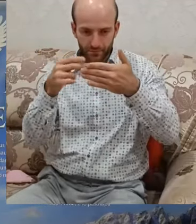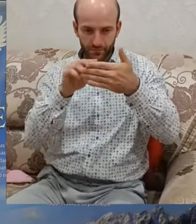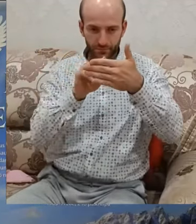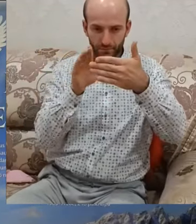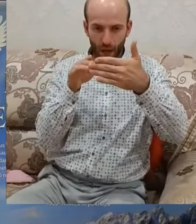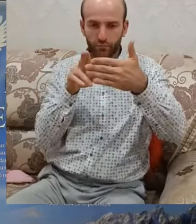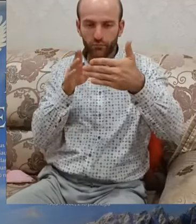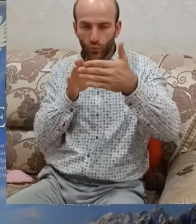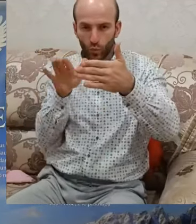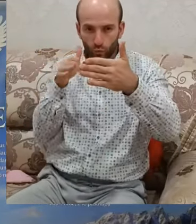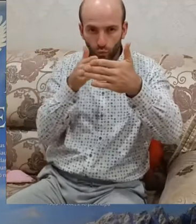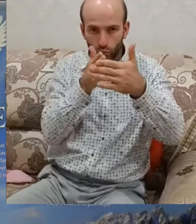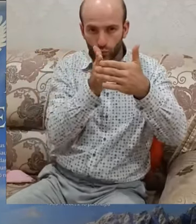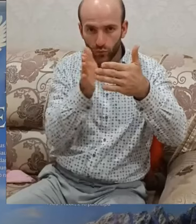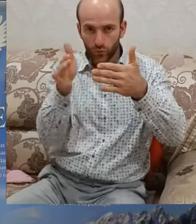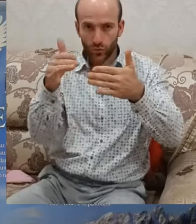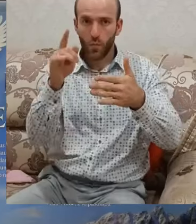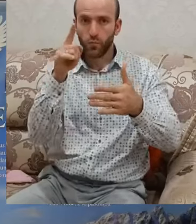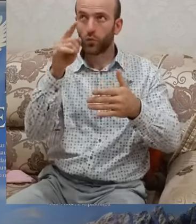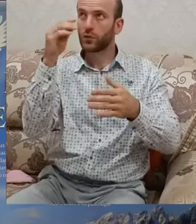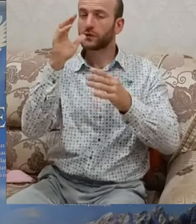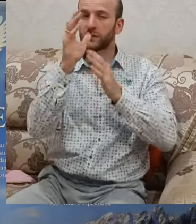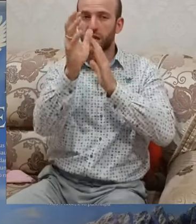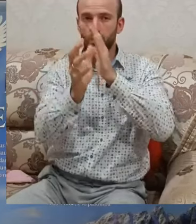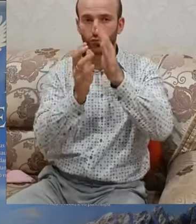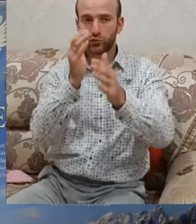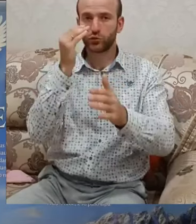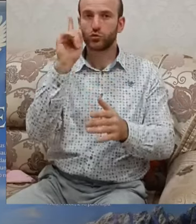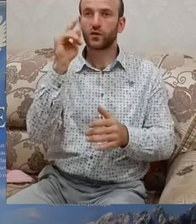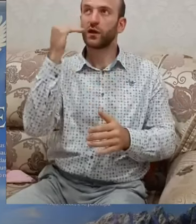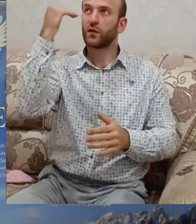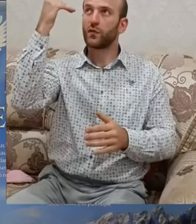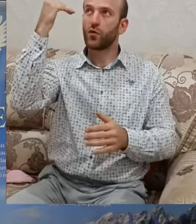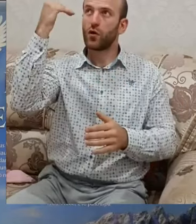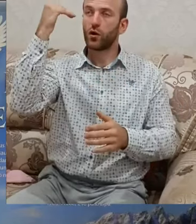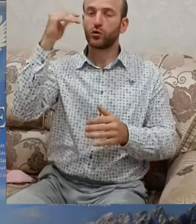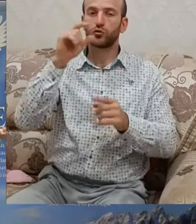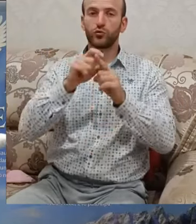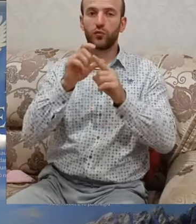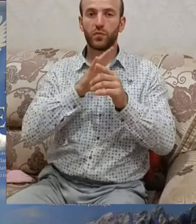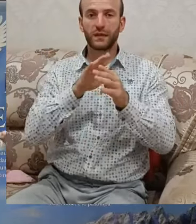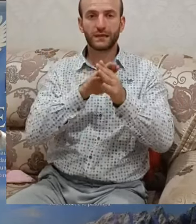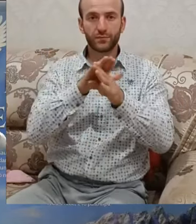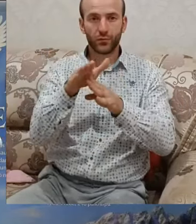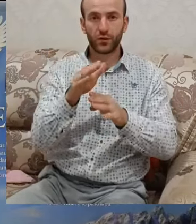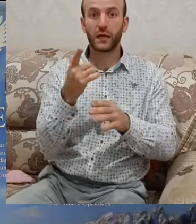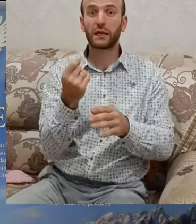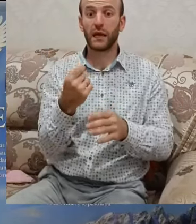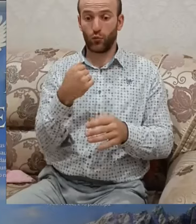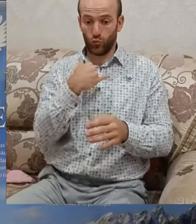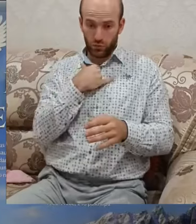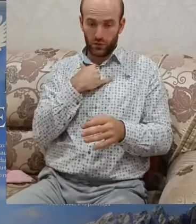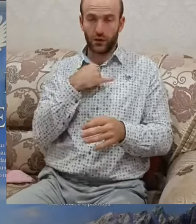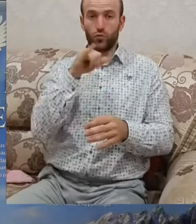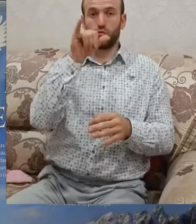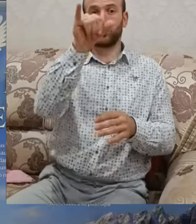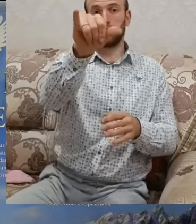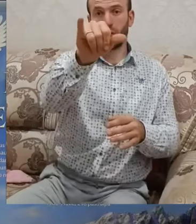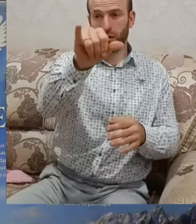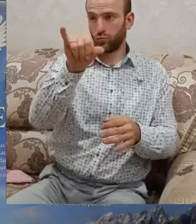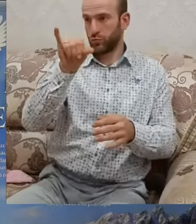jo žodis būtų išpildytas. Чтоб его слово исполнилось. Kur? Manyje. Где? Во мне. Tavyje. В тебе. Nuotakoje. В